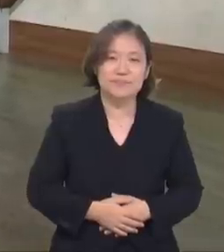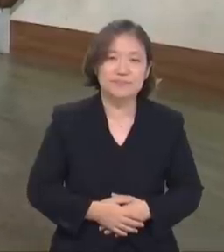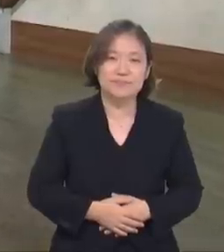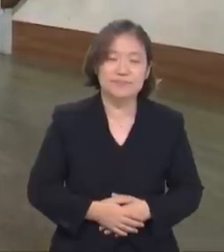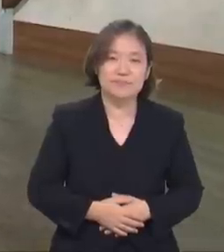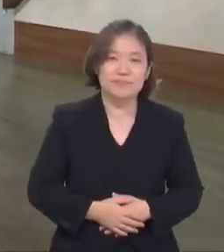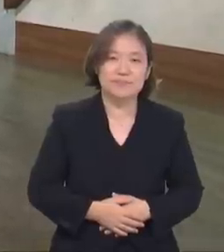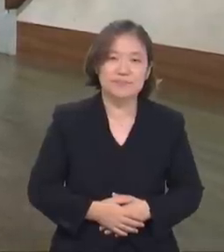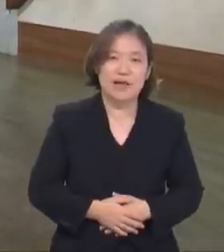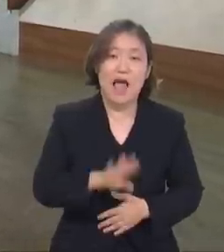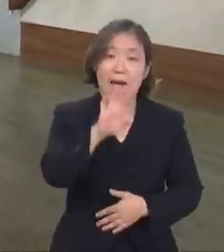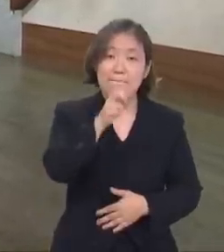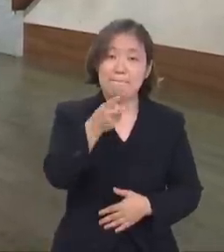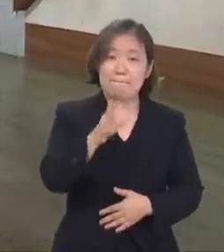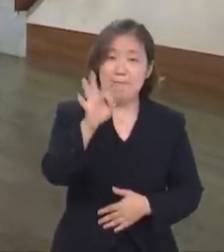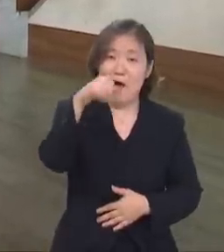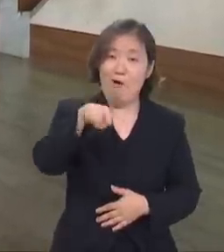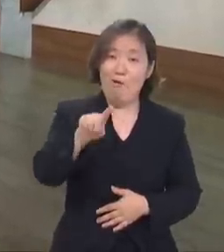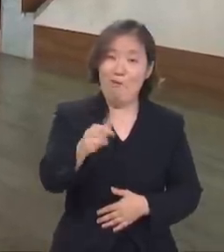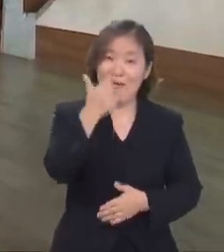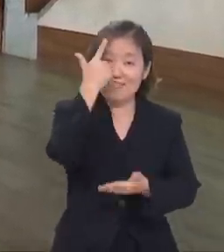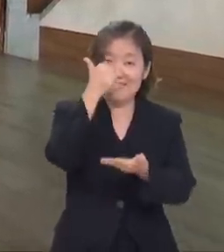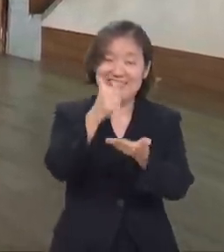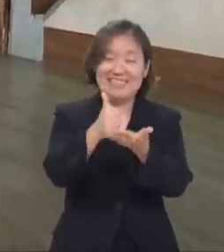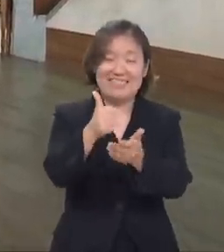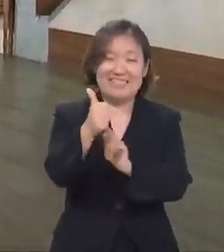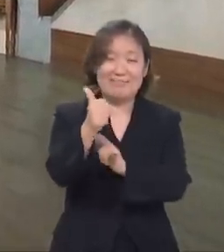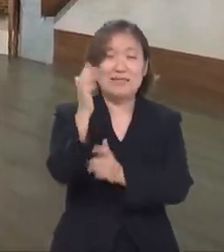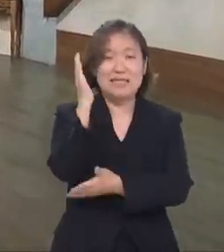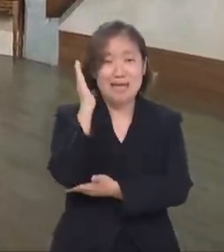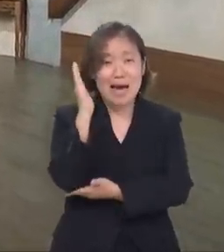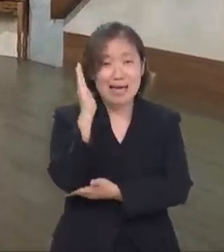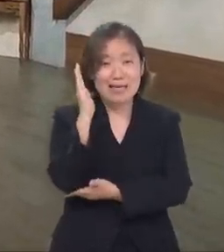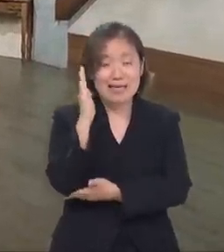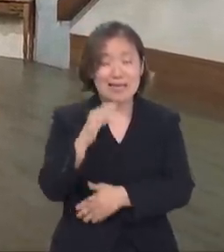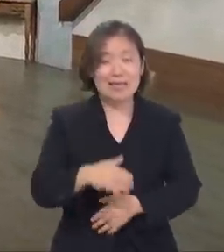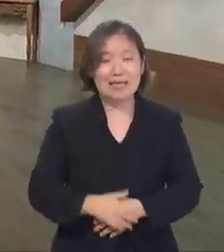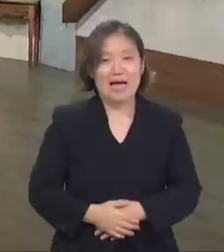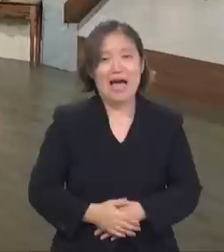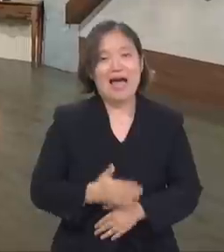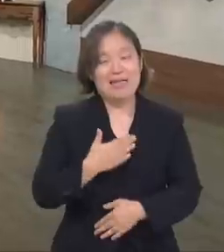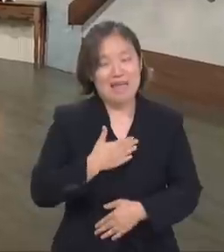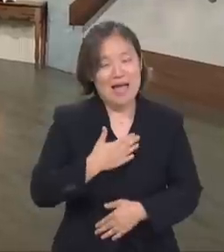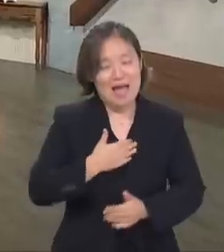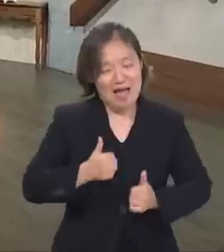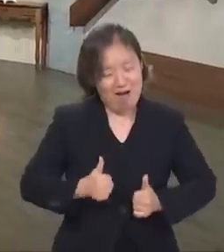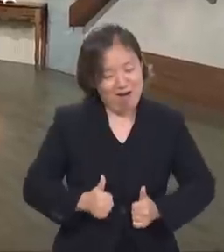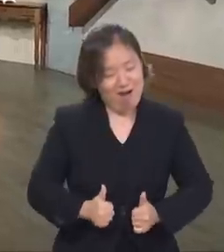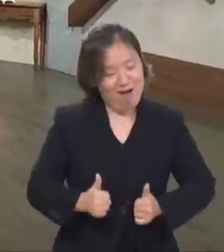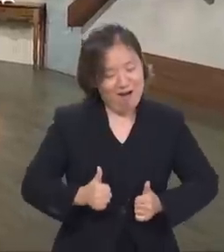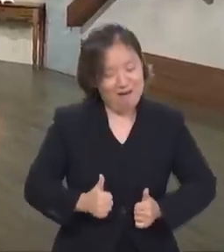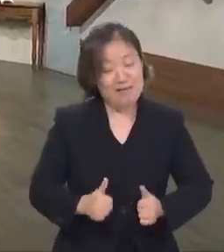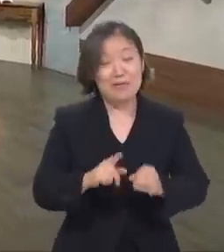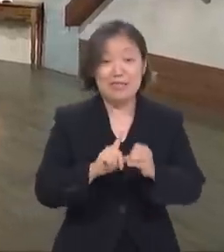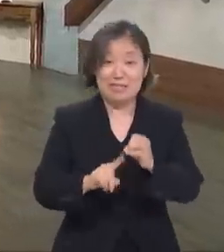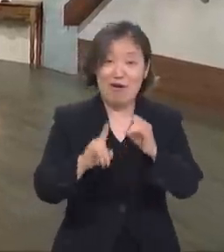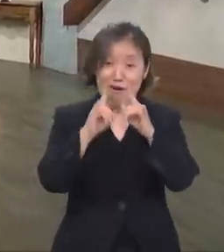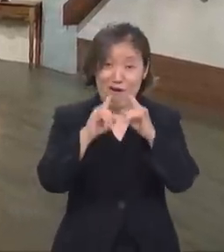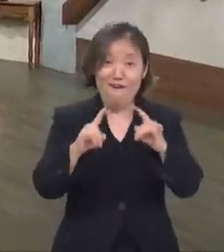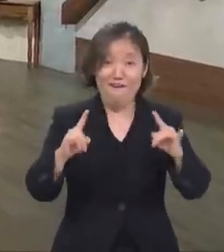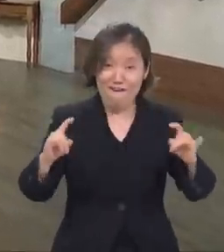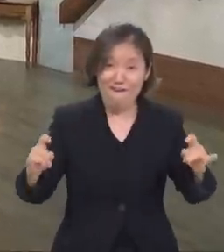이와 같이이 평온스님의 이야기를 통해서 내가 열심히 절에 다니고